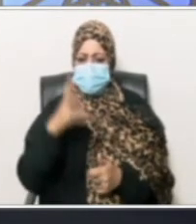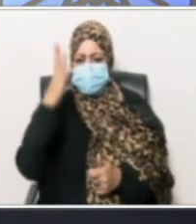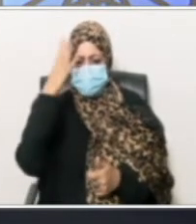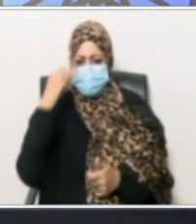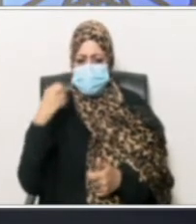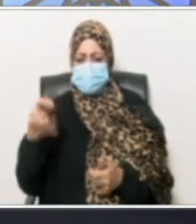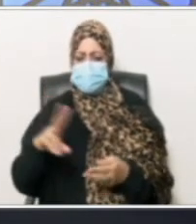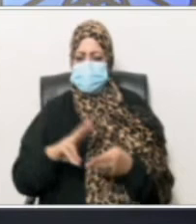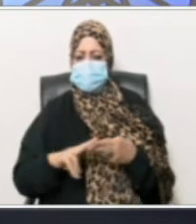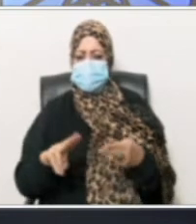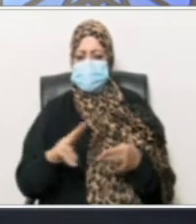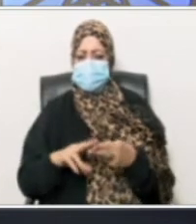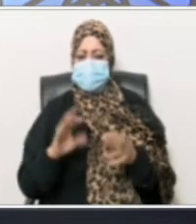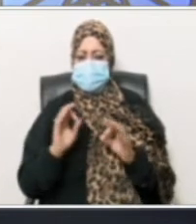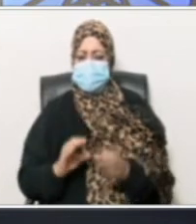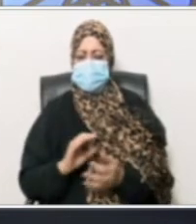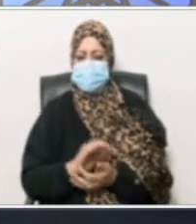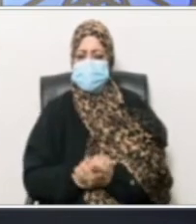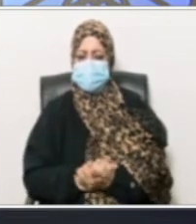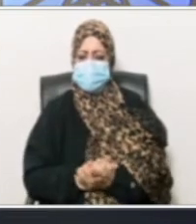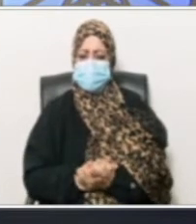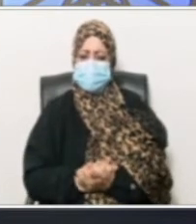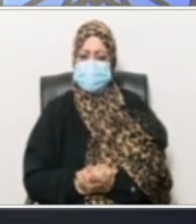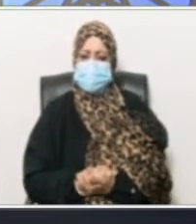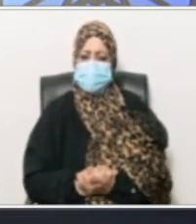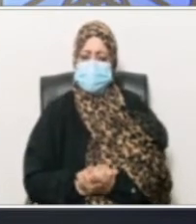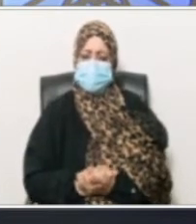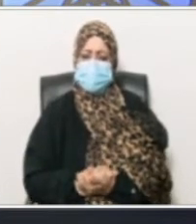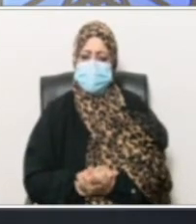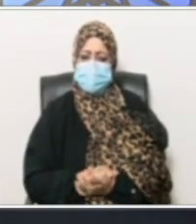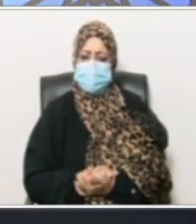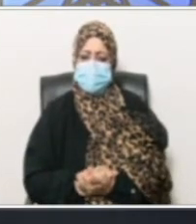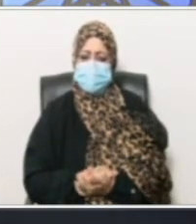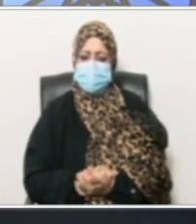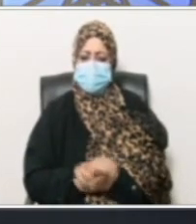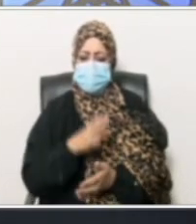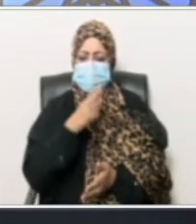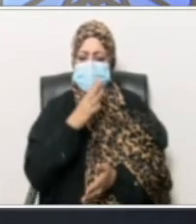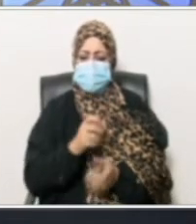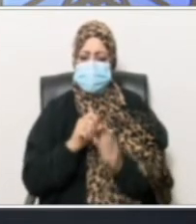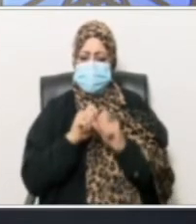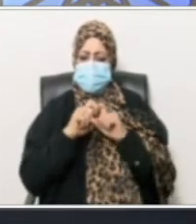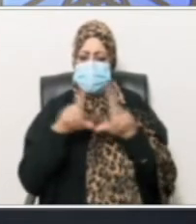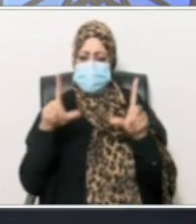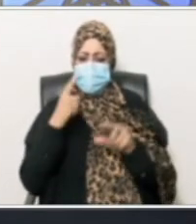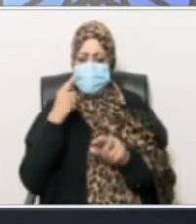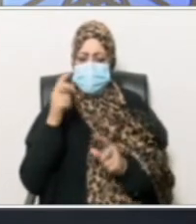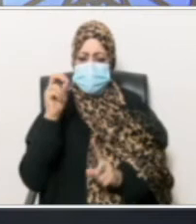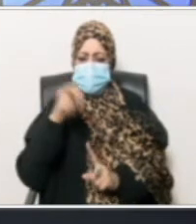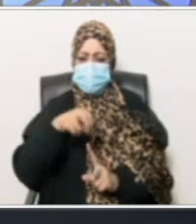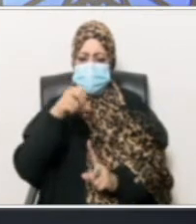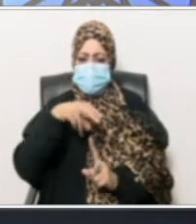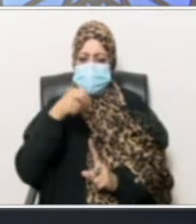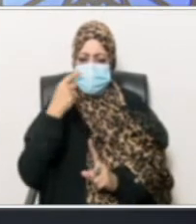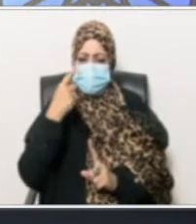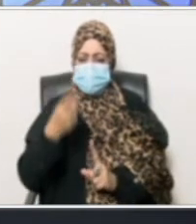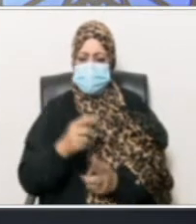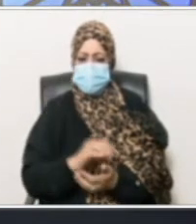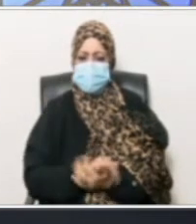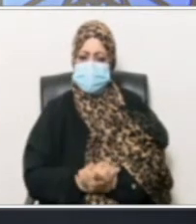يا شيخنا. هذه صراحة وعبر قناتكم في التناصح. تسمع الجواب إن شاء الله.